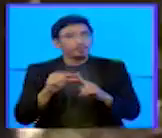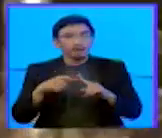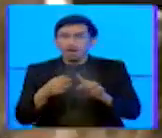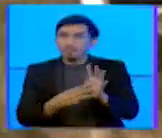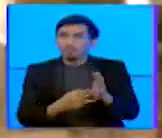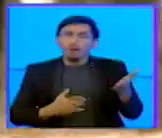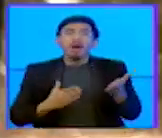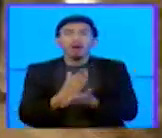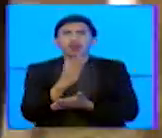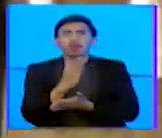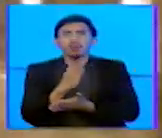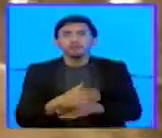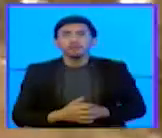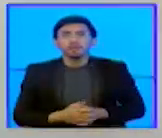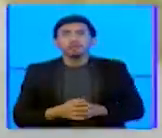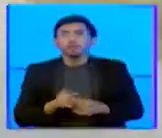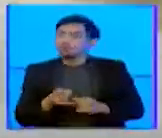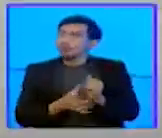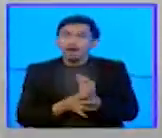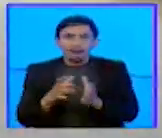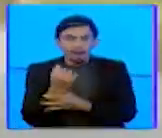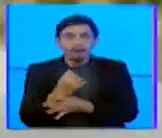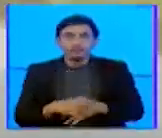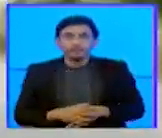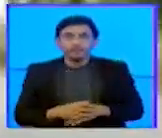juga membahayakan keselamatan dan melanggar aturan lalu